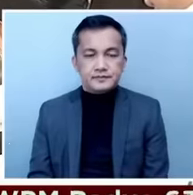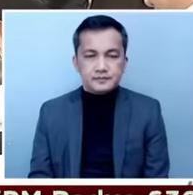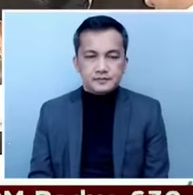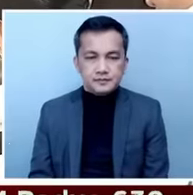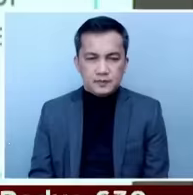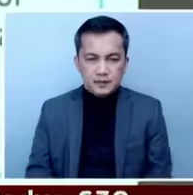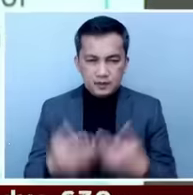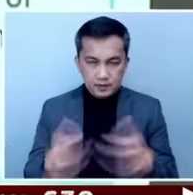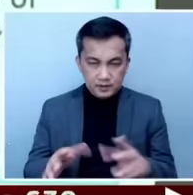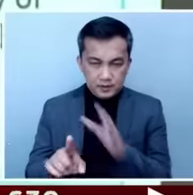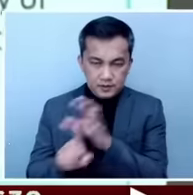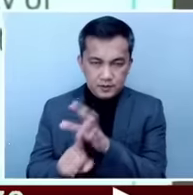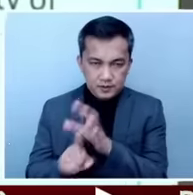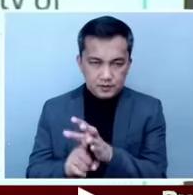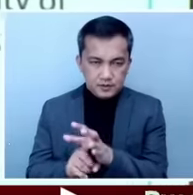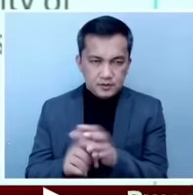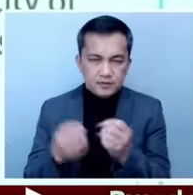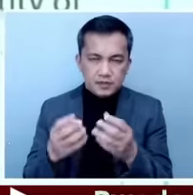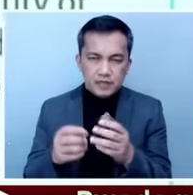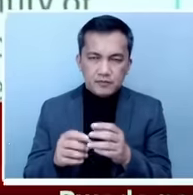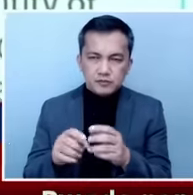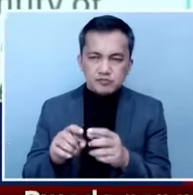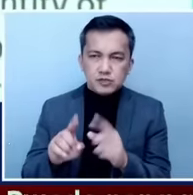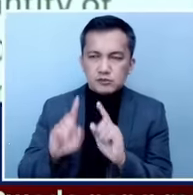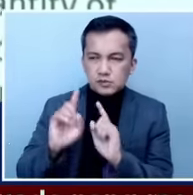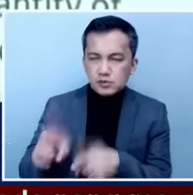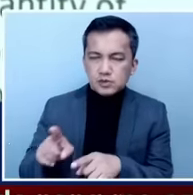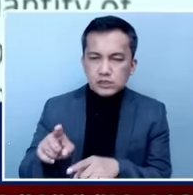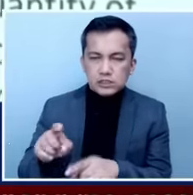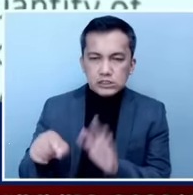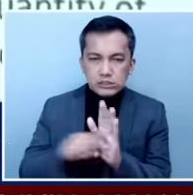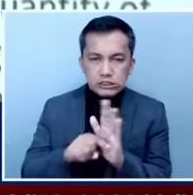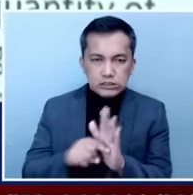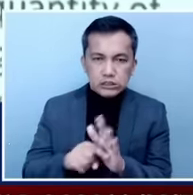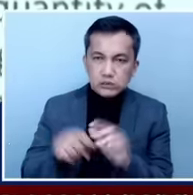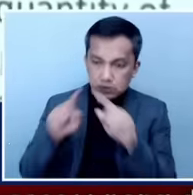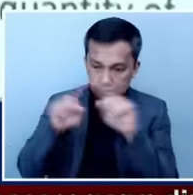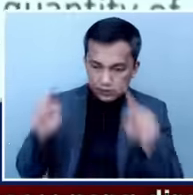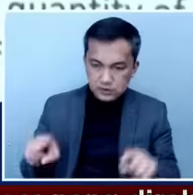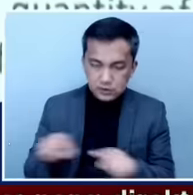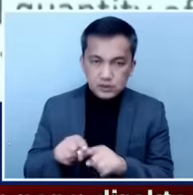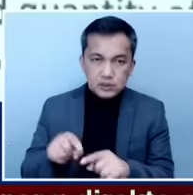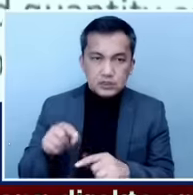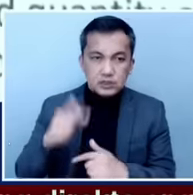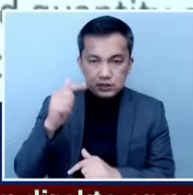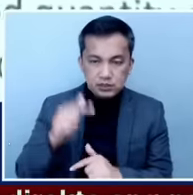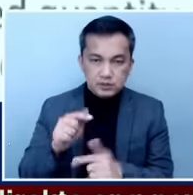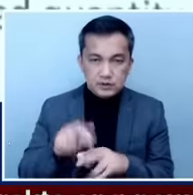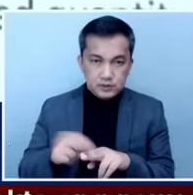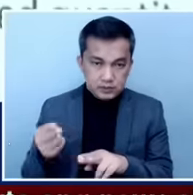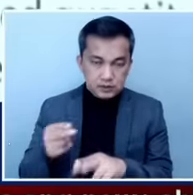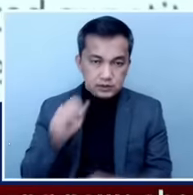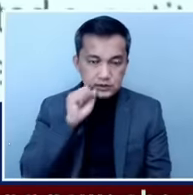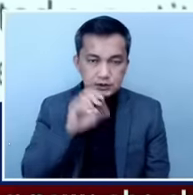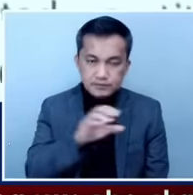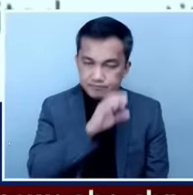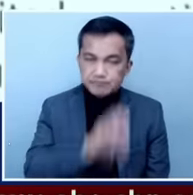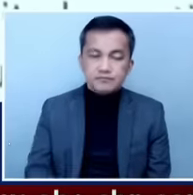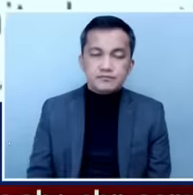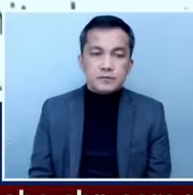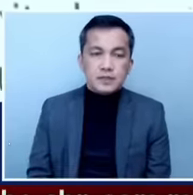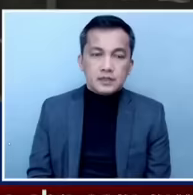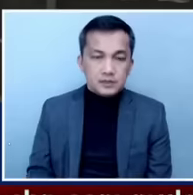Matapos mag-viral at umani na negatibong reaksyon at puna ang karatula na naglilimita sa diskwento para sa mga senior citizen at